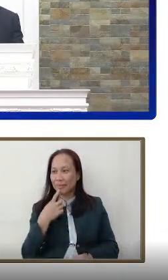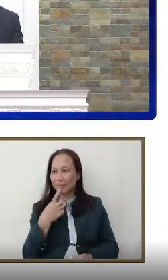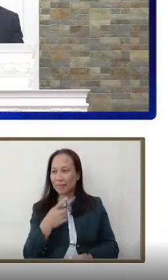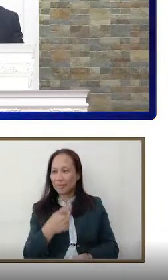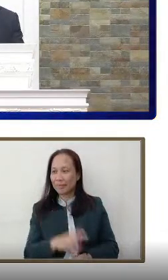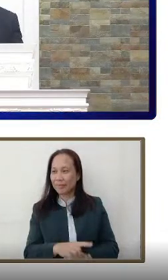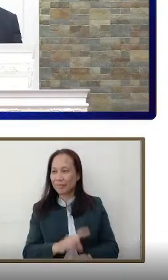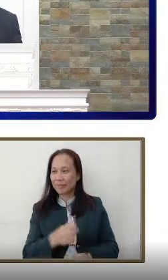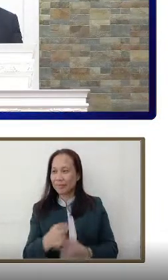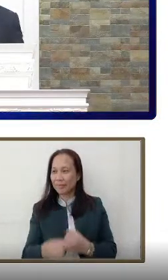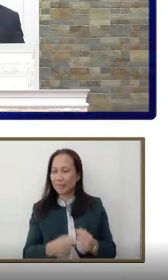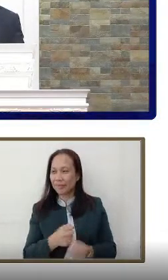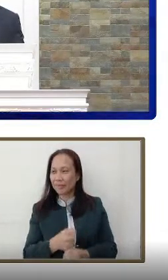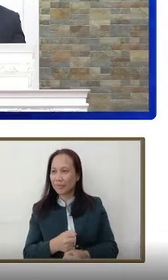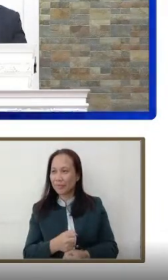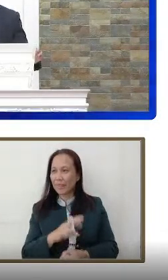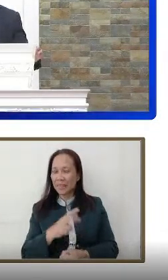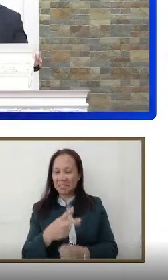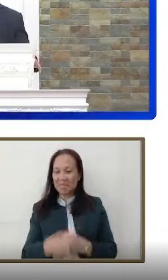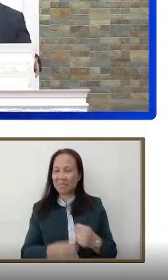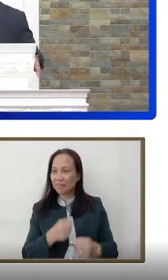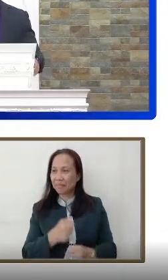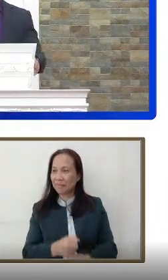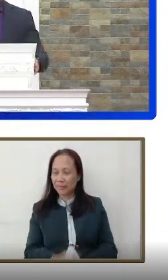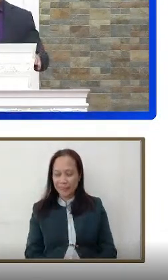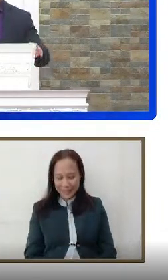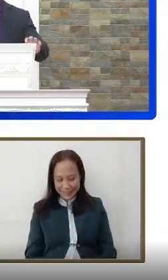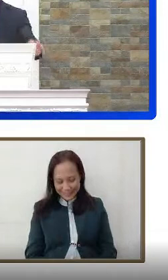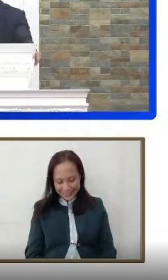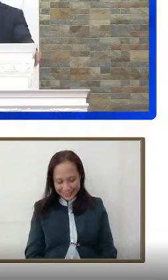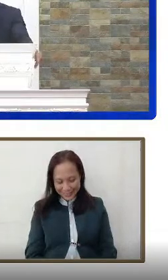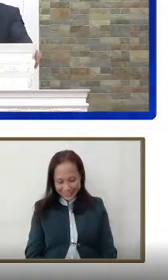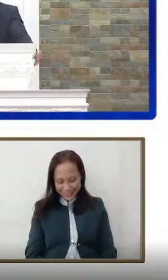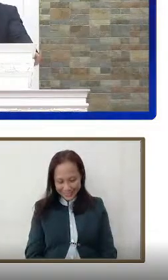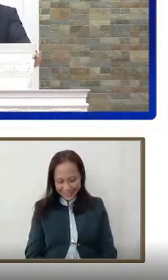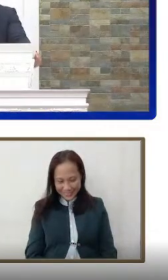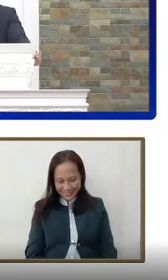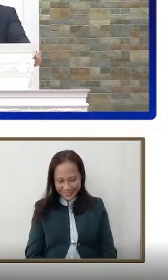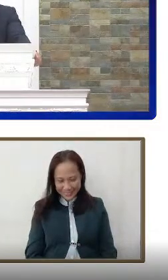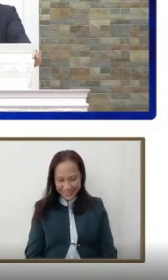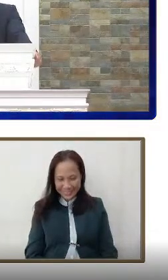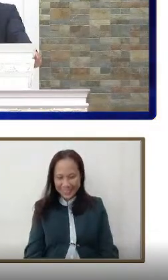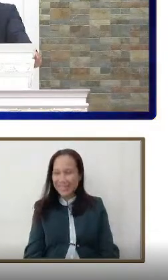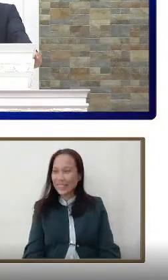year pa lang? Ah, second year, yeah. Kami kasi no first year kami, mga kapatid.